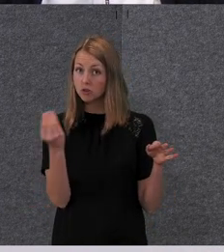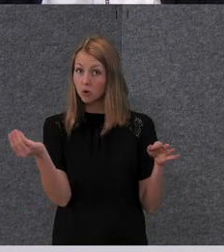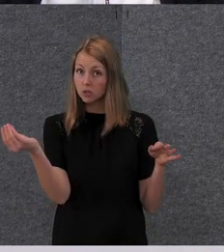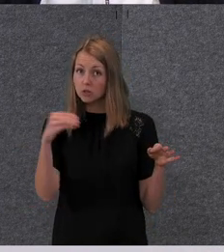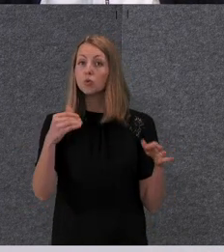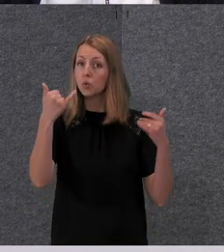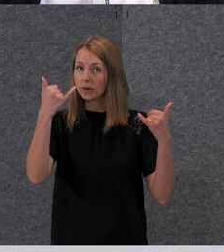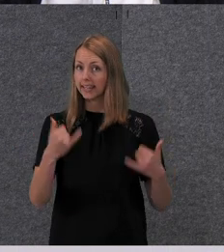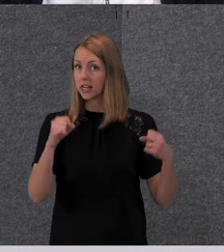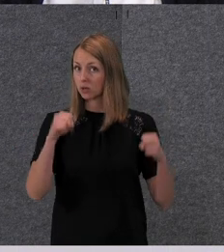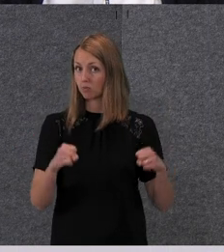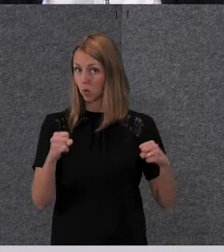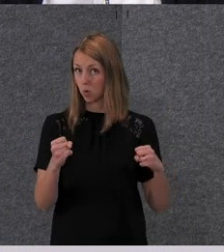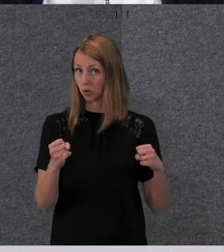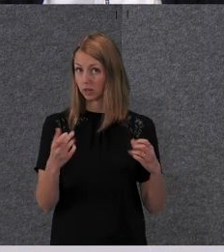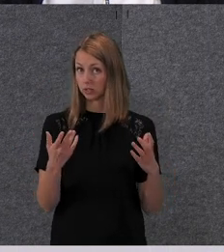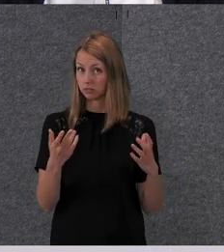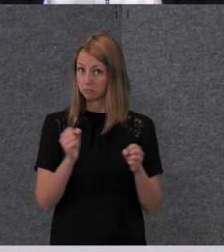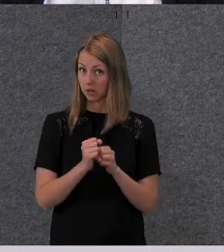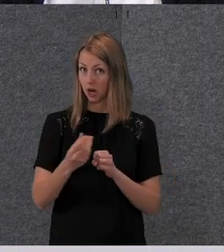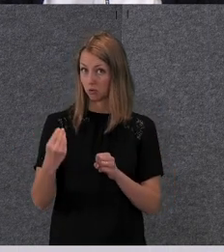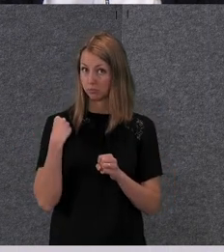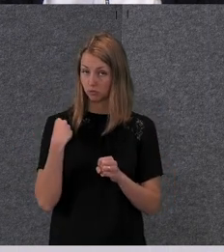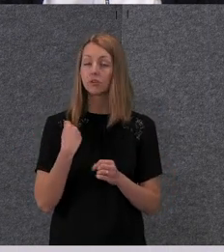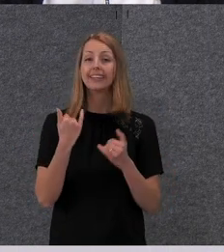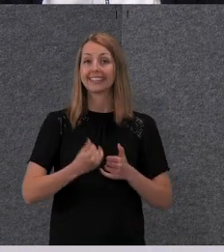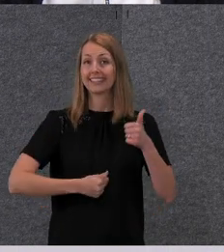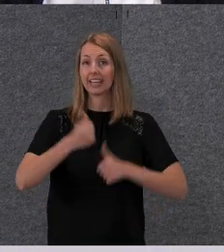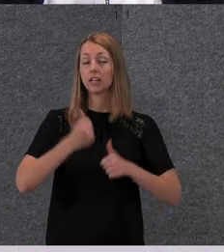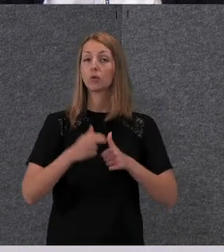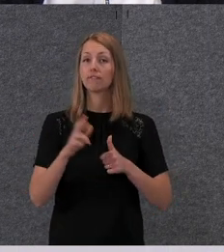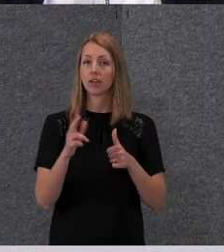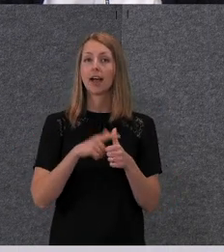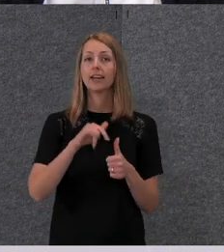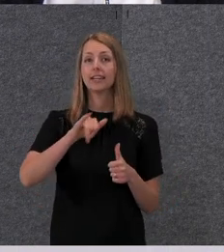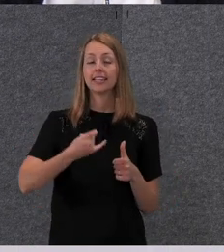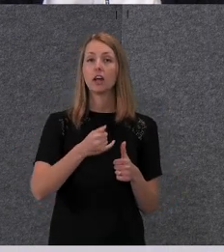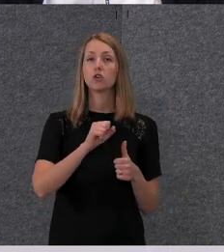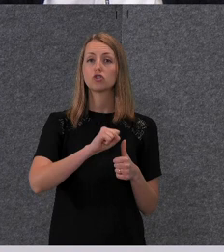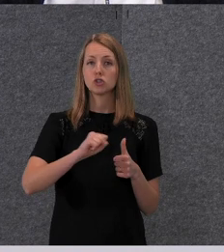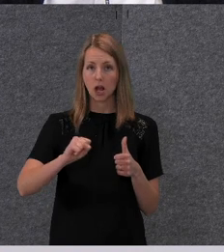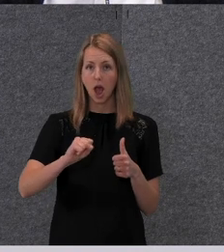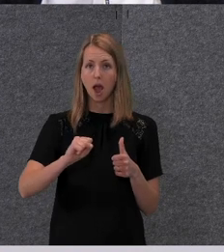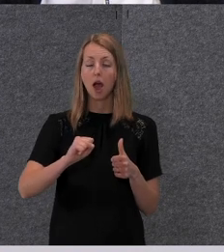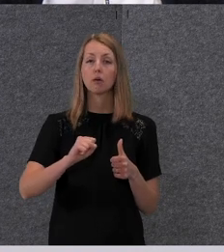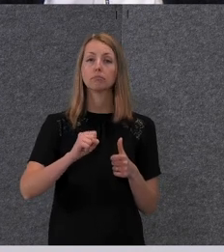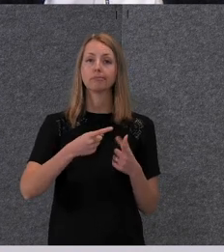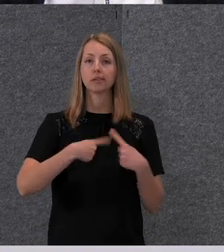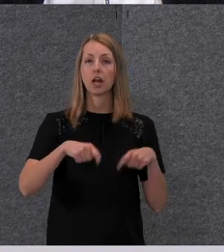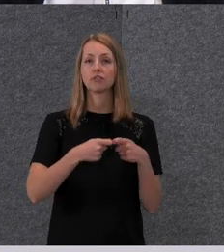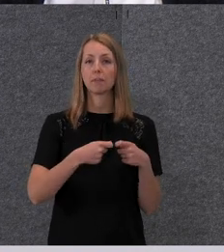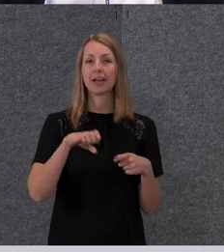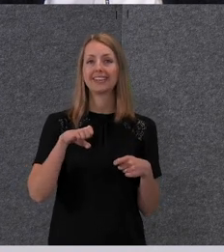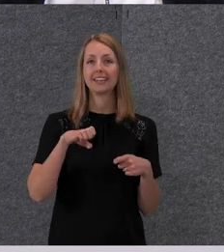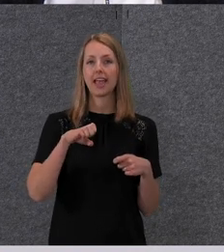könnt ihr dies jetzt tun. Uns liegen Kandidaturen vor von Janosch Dahm, Kreisverband NRP-Ruhr.